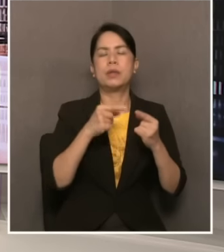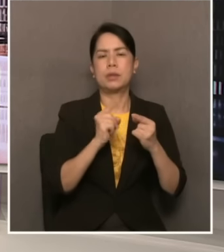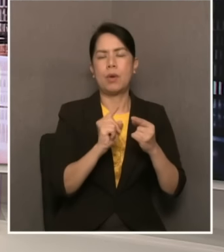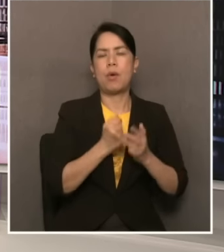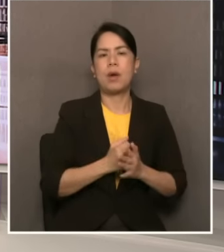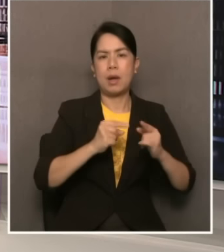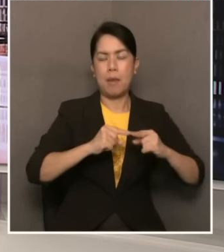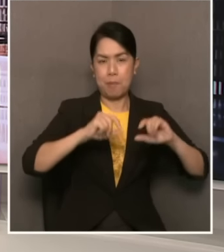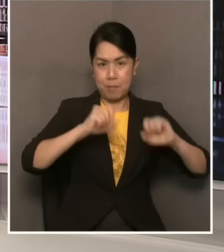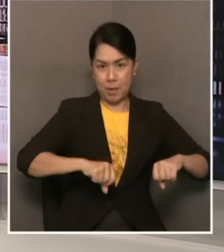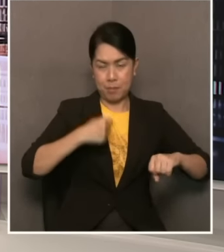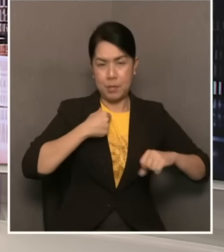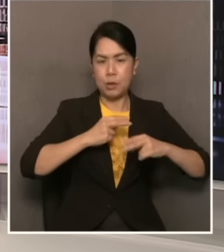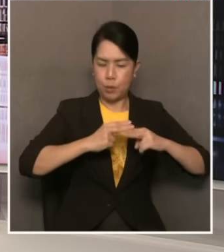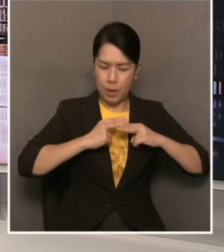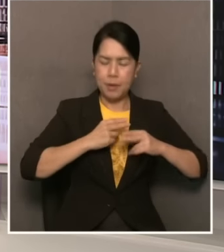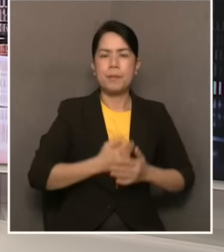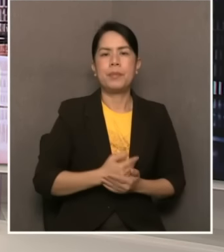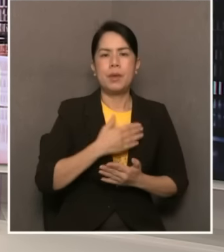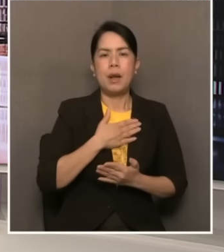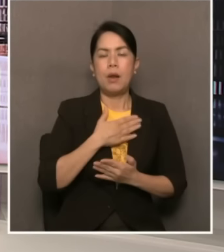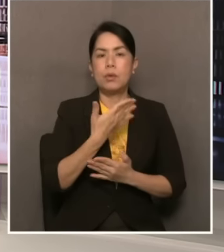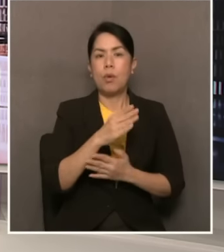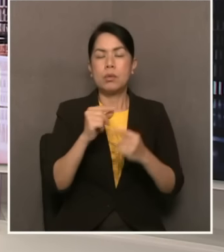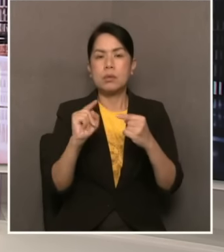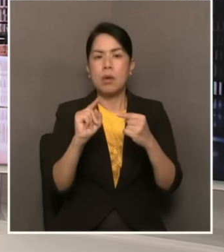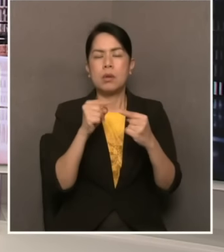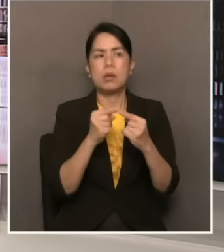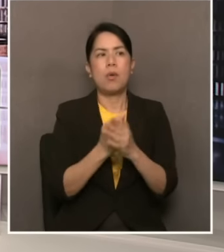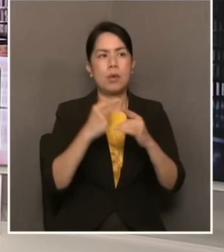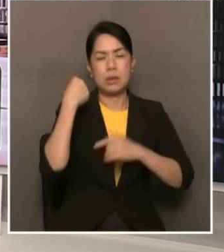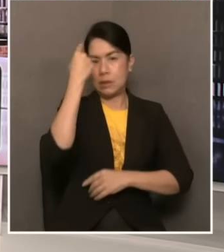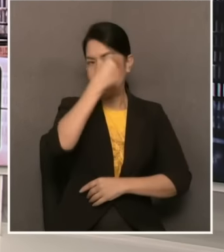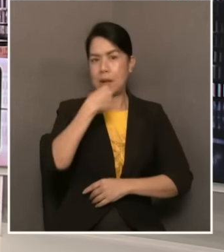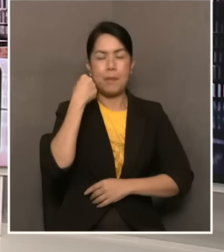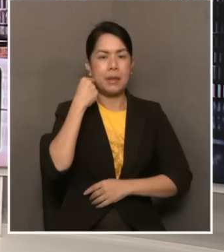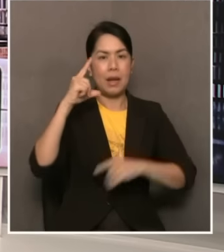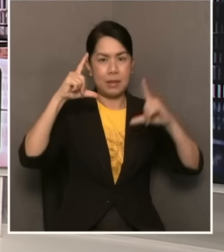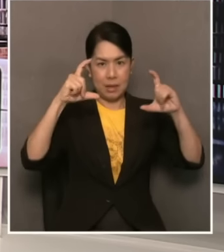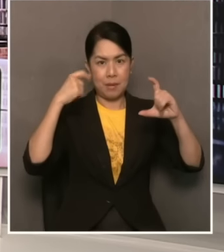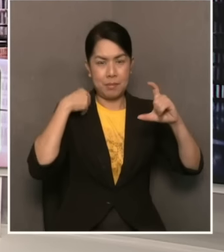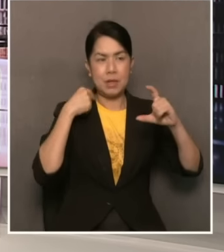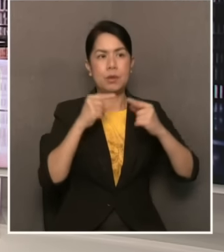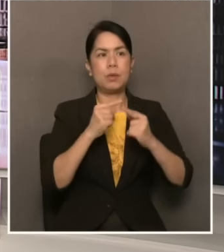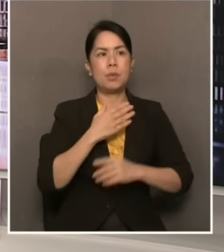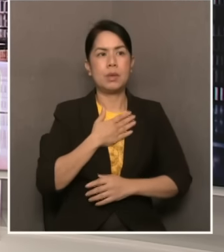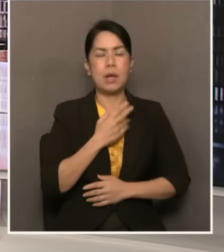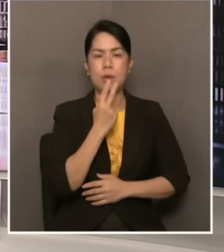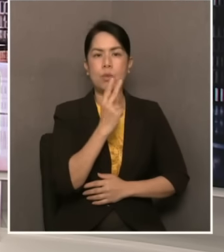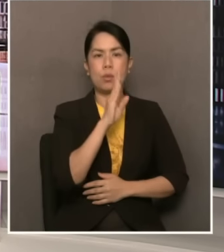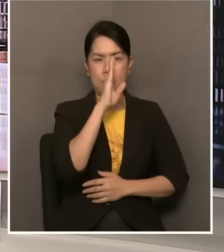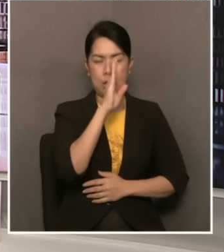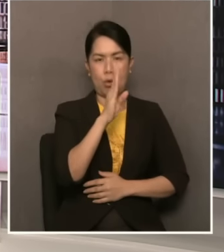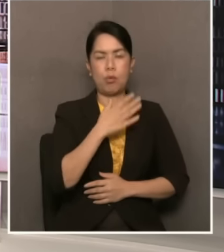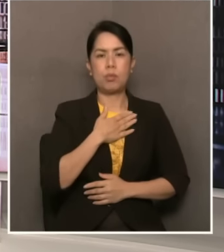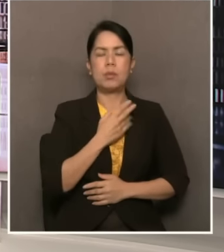แล้วนะคะมาสู่ขั้นตอนของการสแกนใบหน้าของเราค่ะนี่เห็นไคะในฉันก็ได้สแนใบหน้าหนาตwnงแบบนี้นะคะ